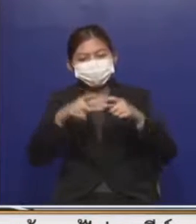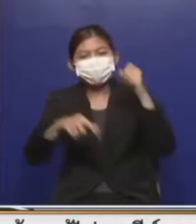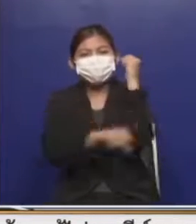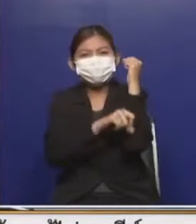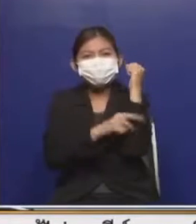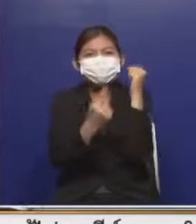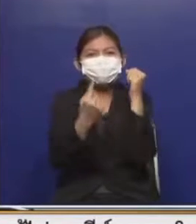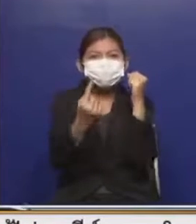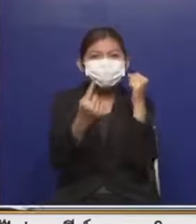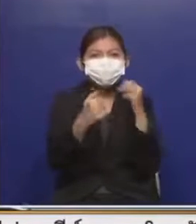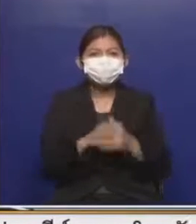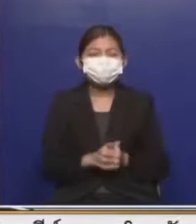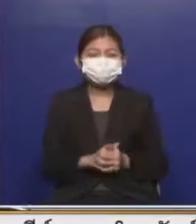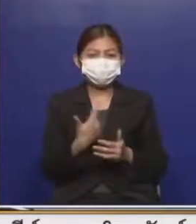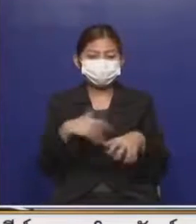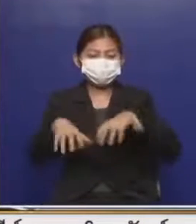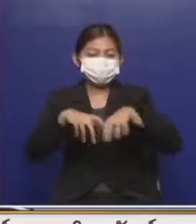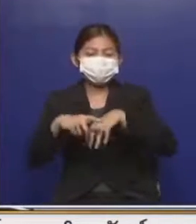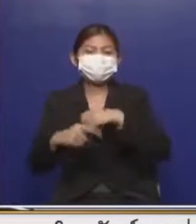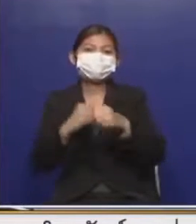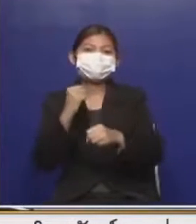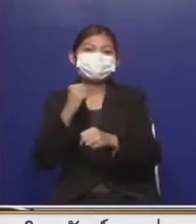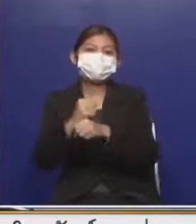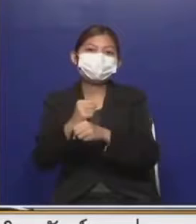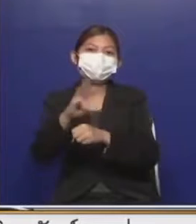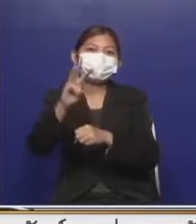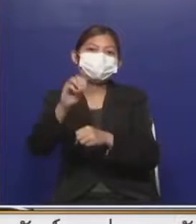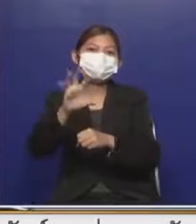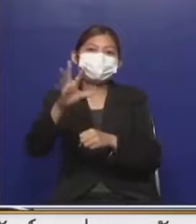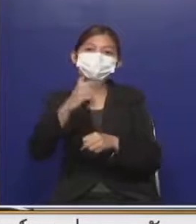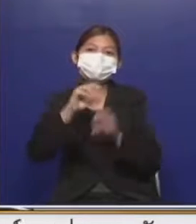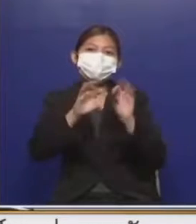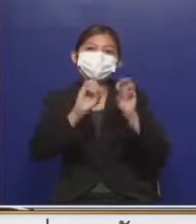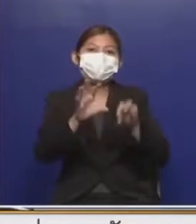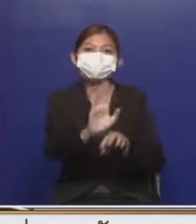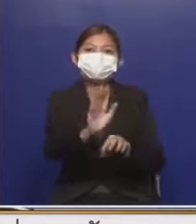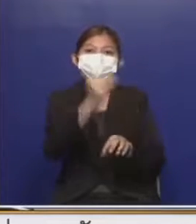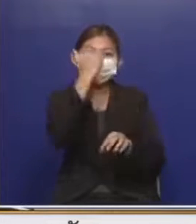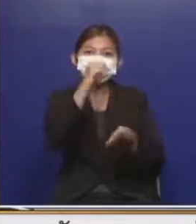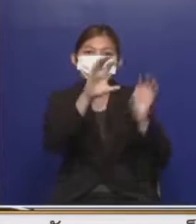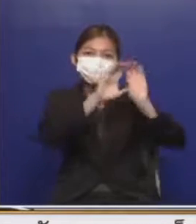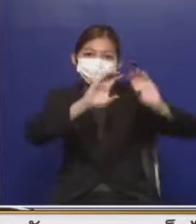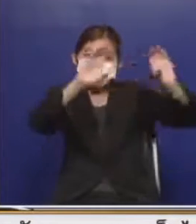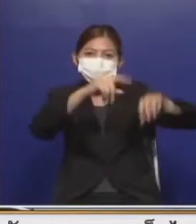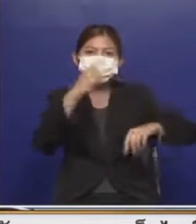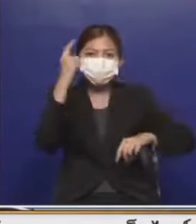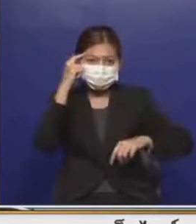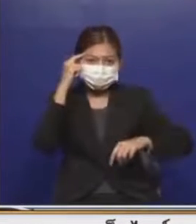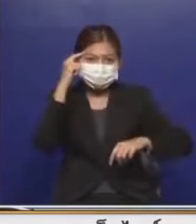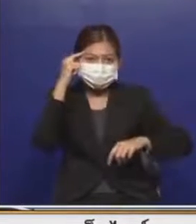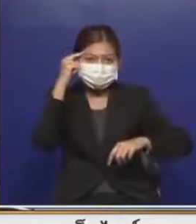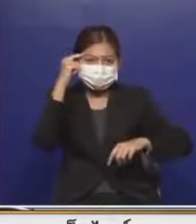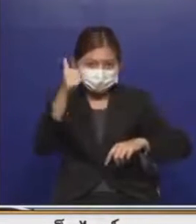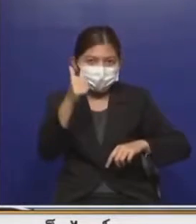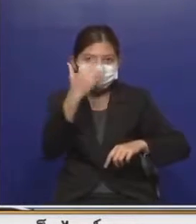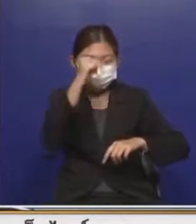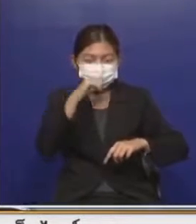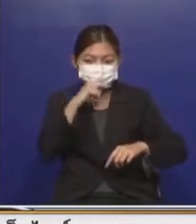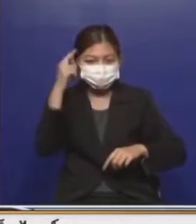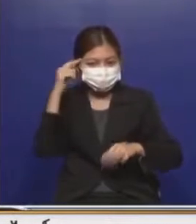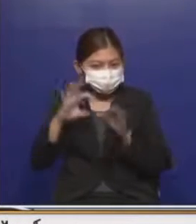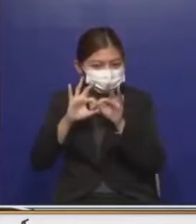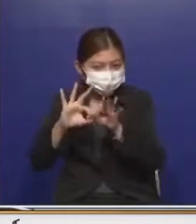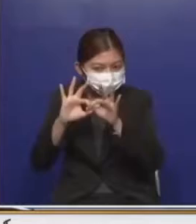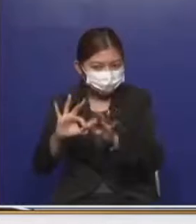การจัดทำงบในปี 65ไม่ตองให้สอนฮทบทธฮะรัฐบลตองพงสังวรอยู่แล้วต้องคำหนถึหัวออกของประชาชน